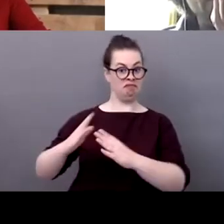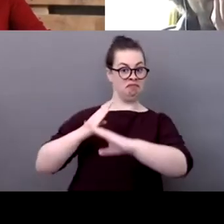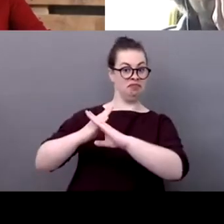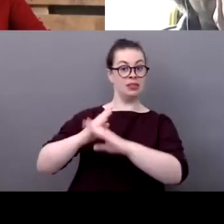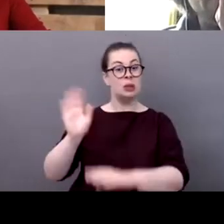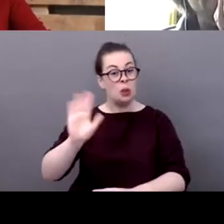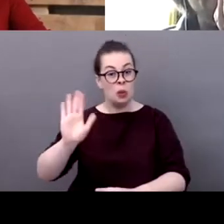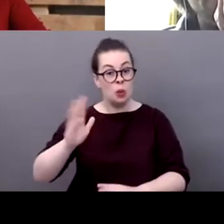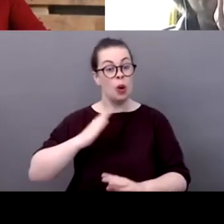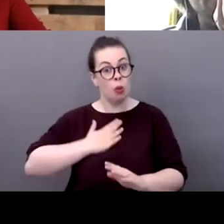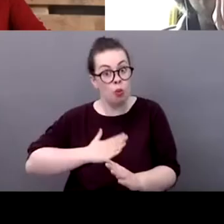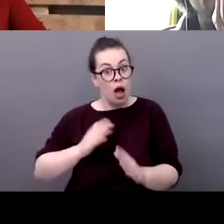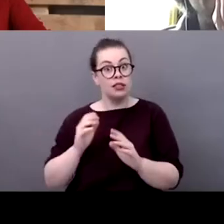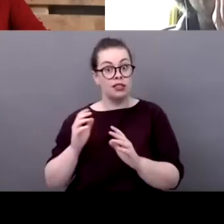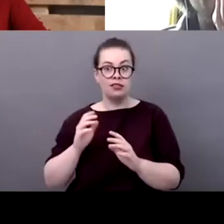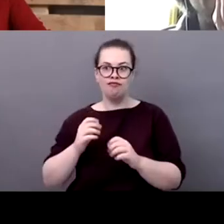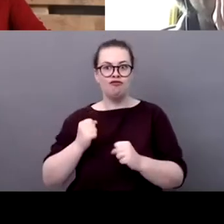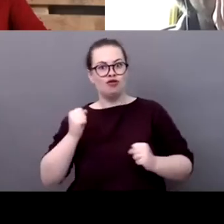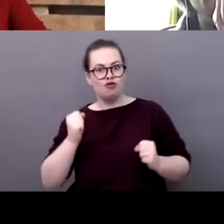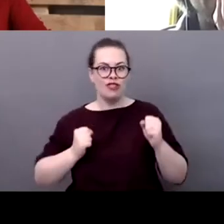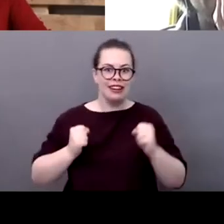absolu n'existe pas.